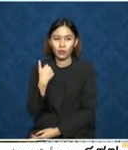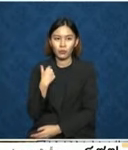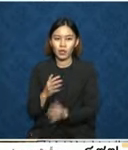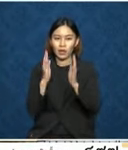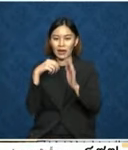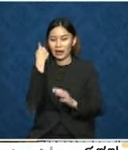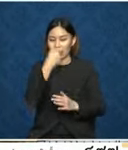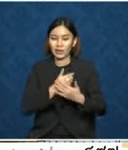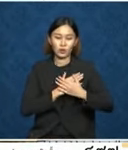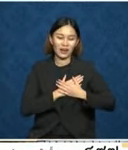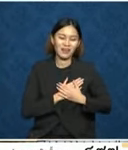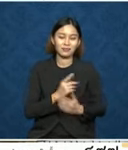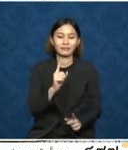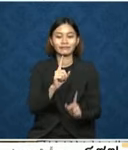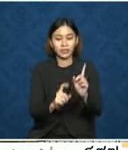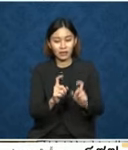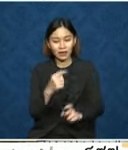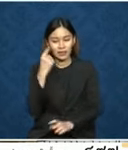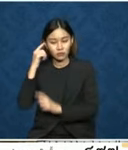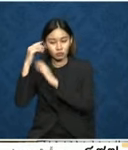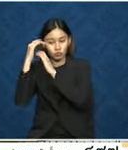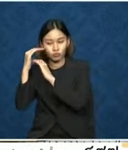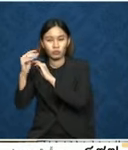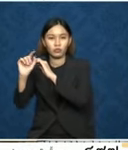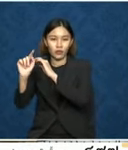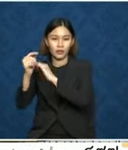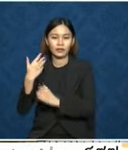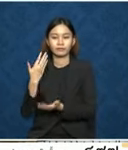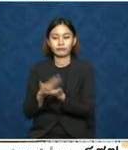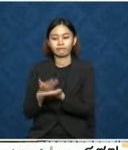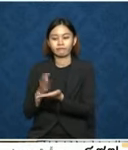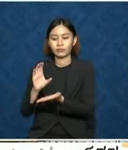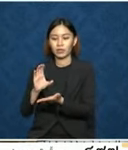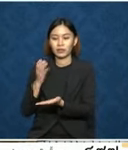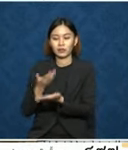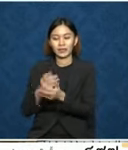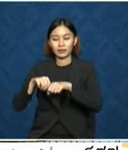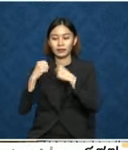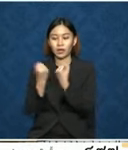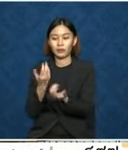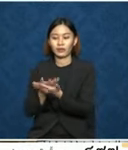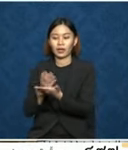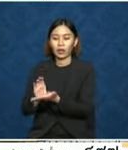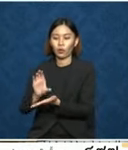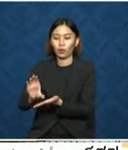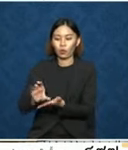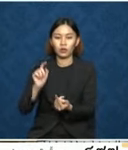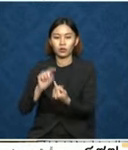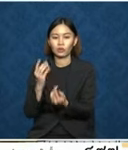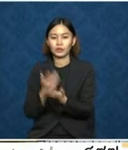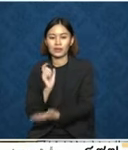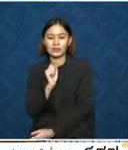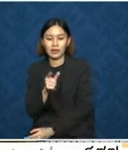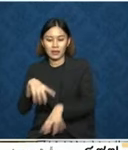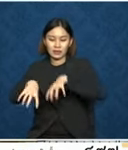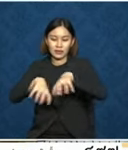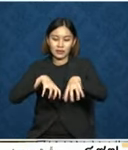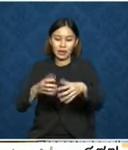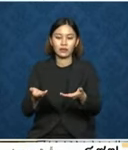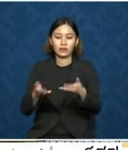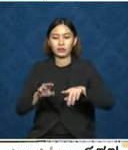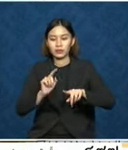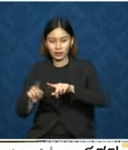บุคคลอันเป็นที่รักพวกเขาเหล่านั้นก็คาดหวังว่าจะได้รับเงินจากสมาคสชิสงเคราะห์มาเป็นค่าใช้จ่ายในการจัดงานศพ